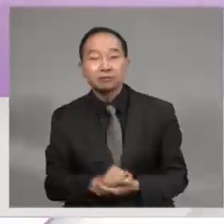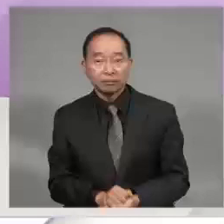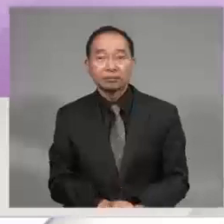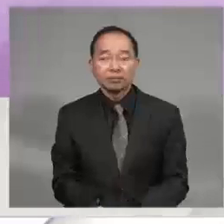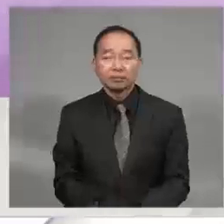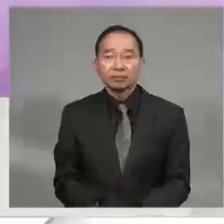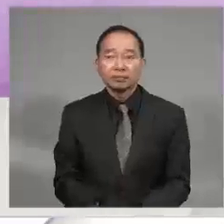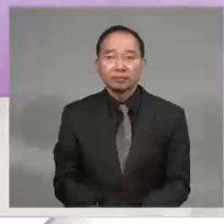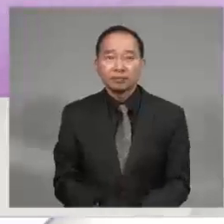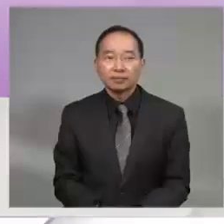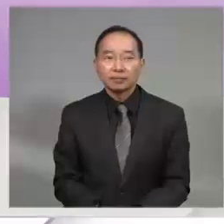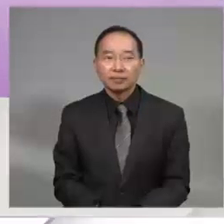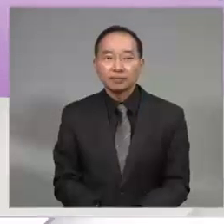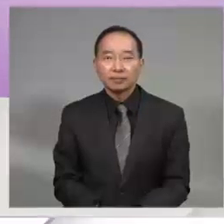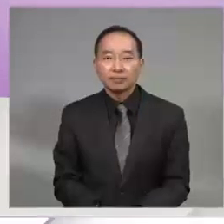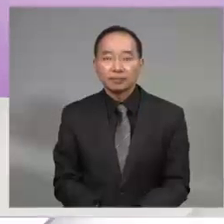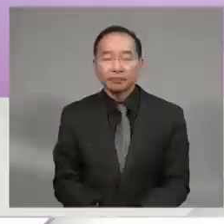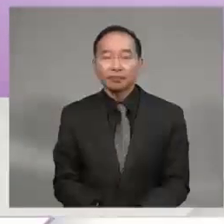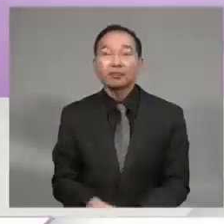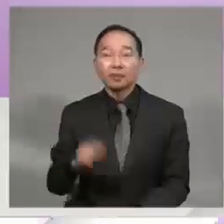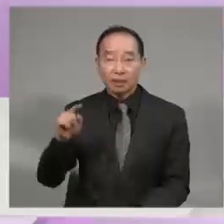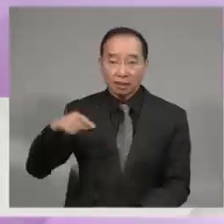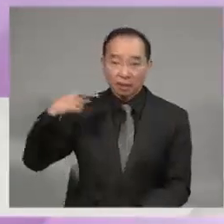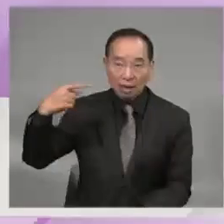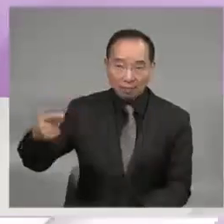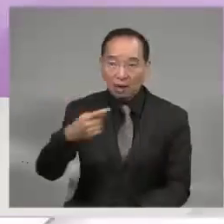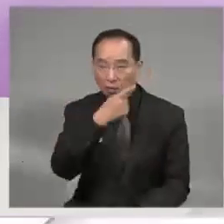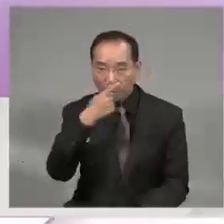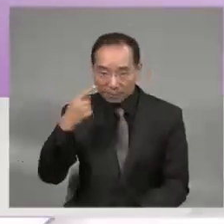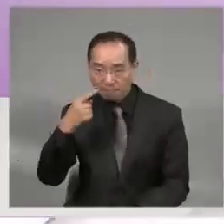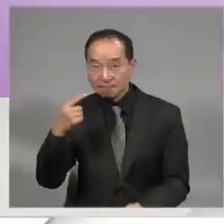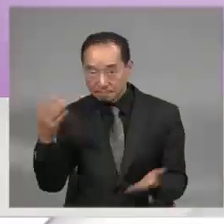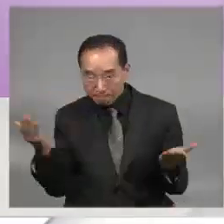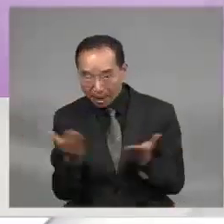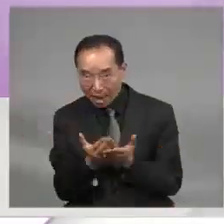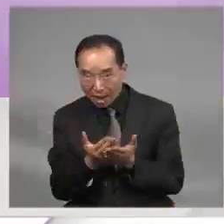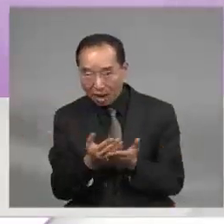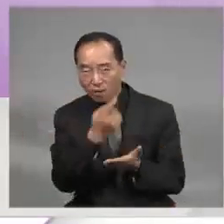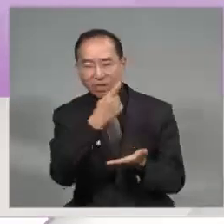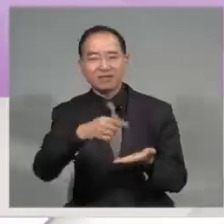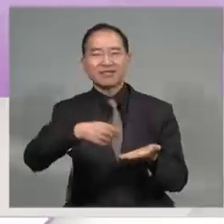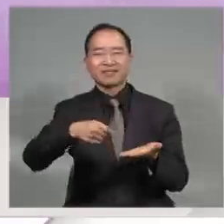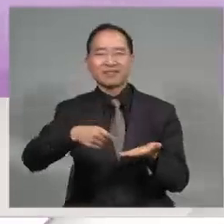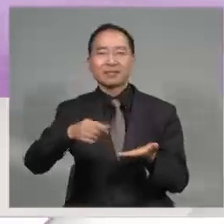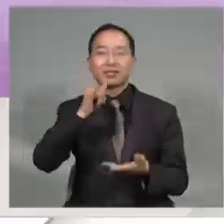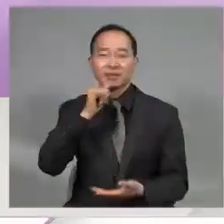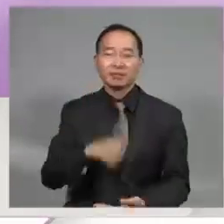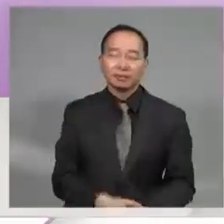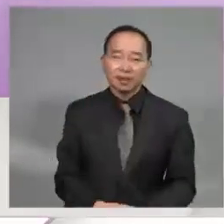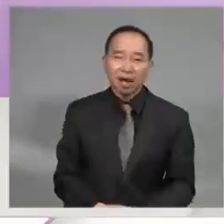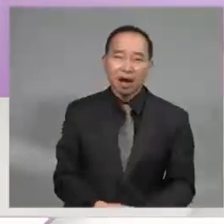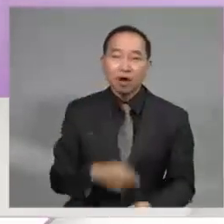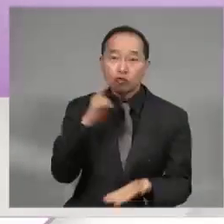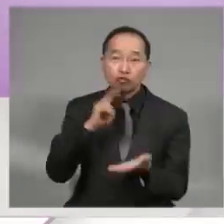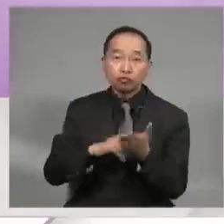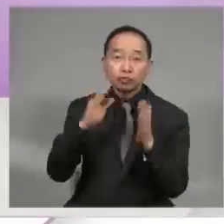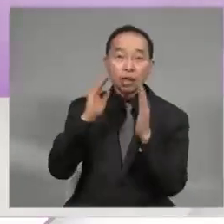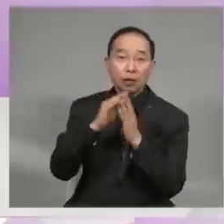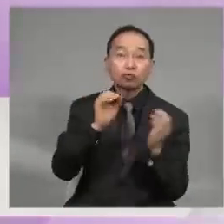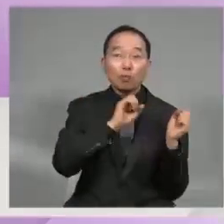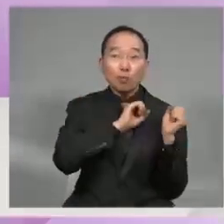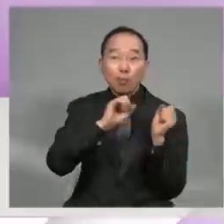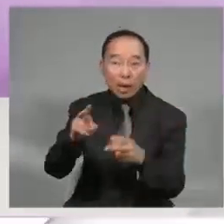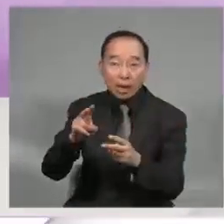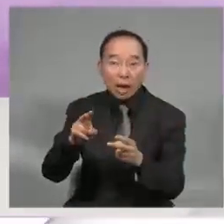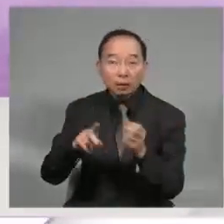일치하는지 그걸 정확하게 확인한 이후에 이제 확인서에 서명을 하시게 됩니다. 근데 우체국으로 보냈다는 얘기는